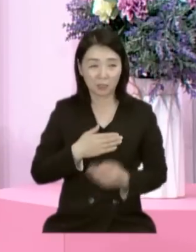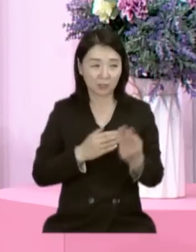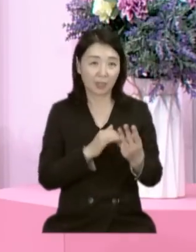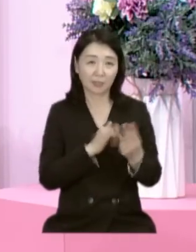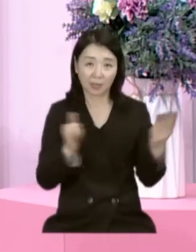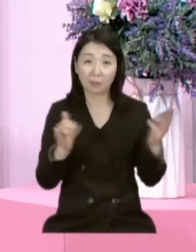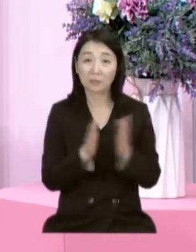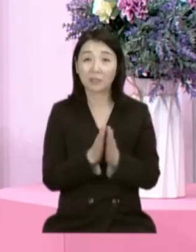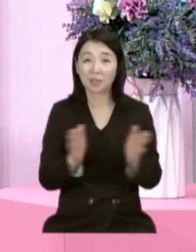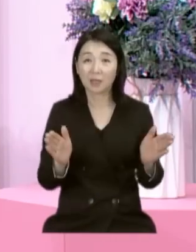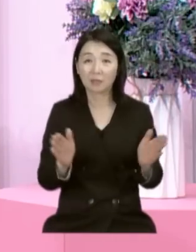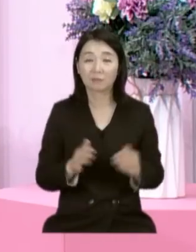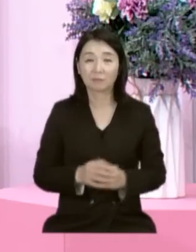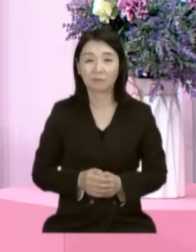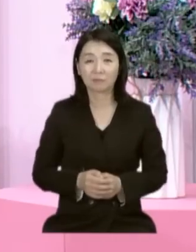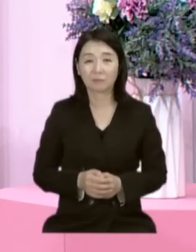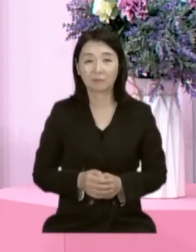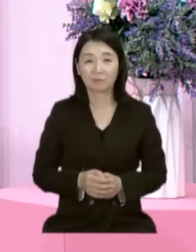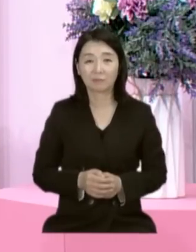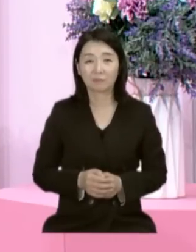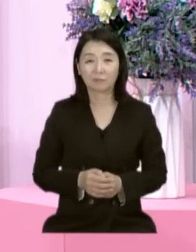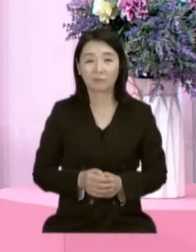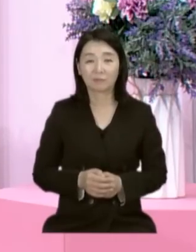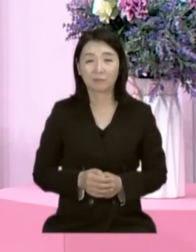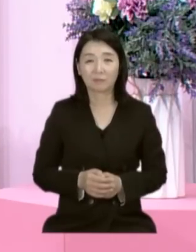사람이 시작했습니다. 야, 근데 지금 직원 한 명하고